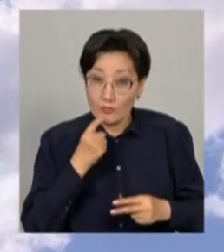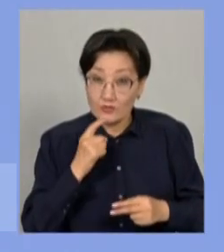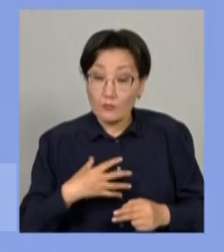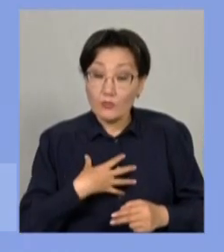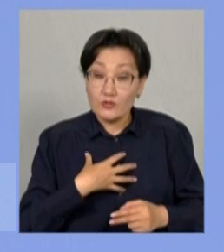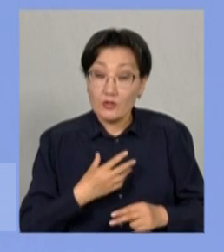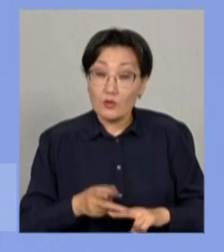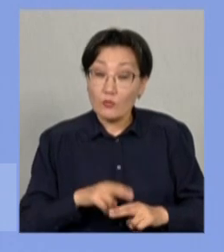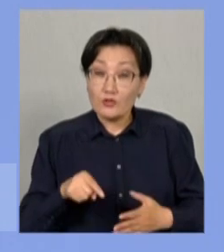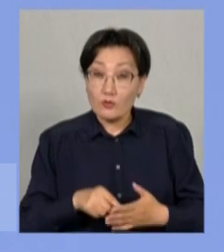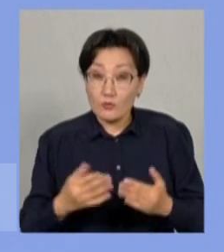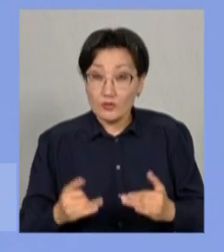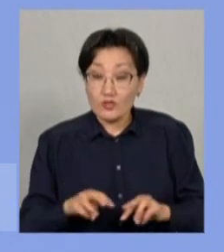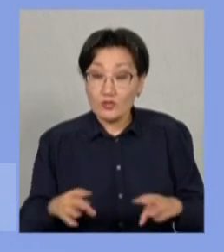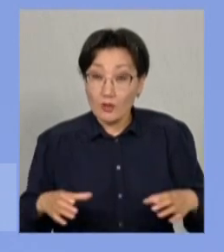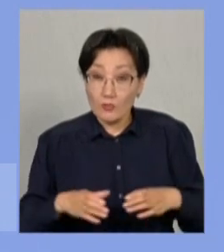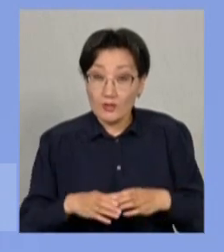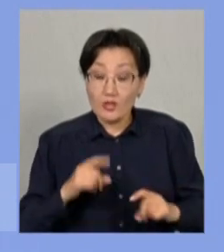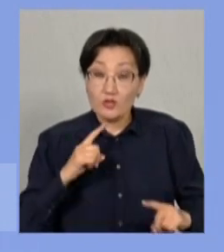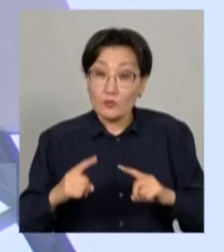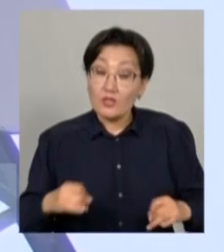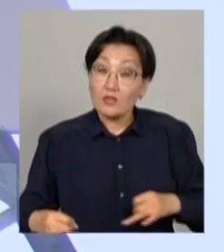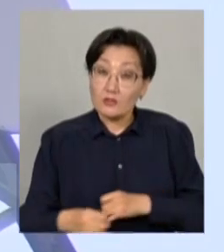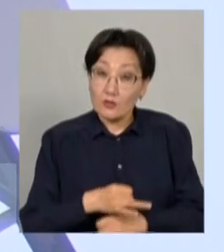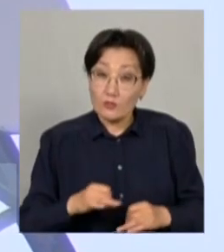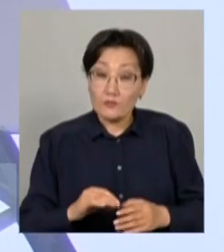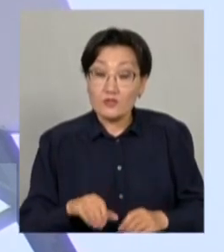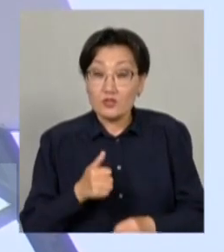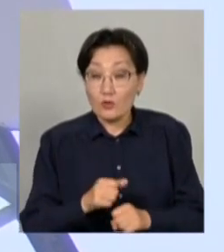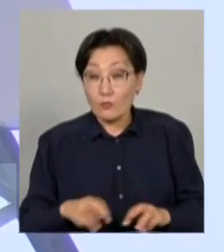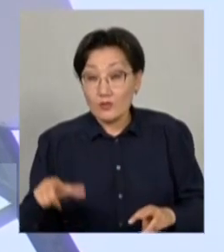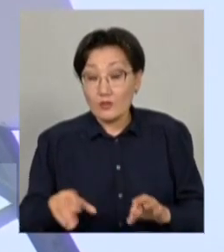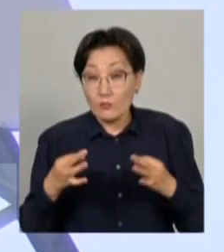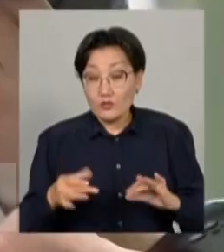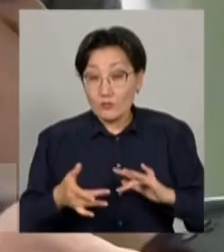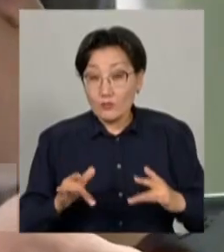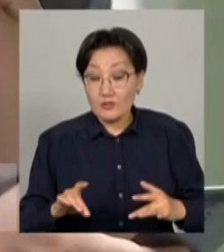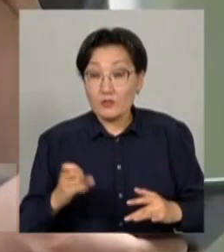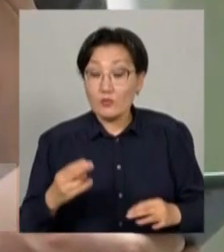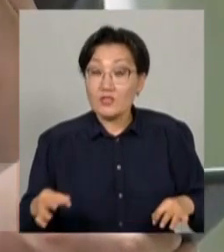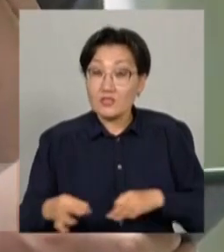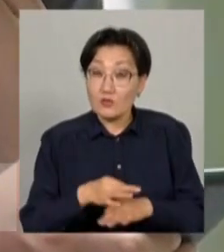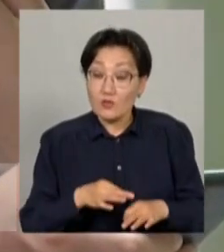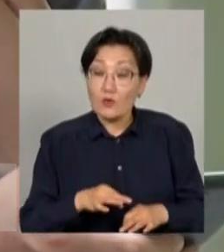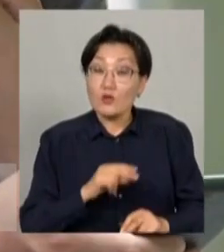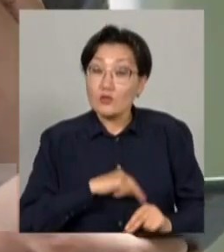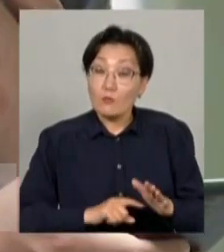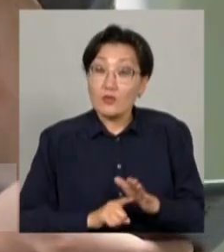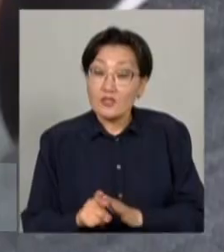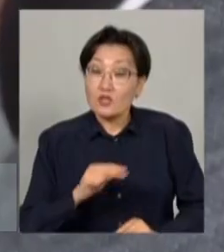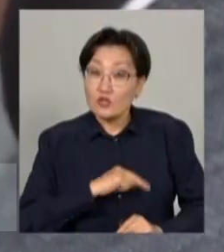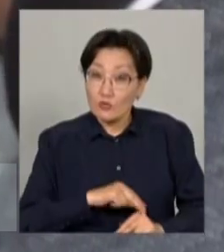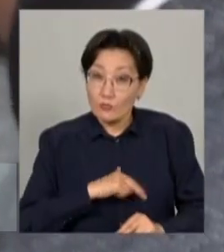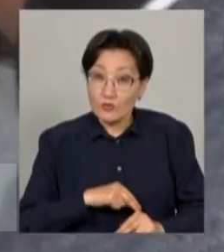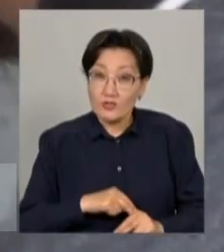Өзекті болып тұрған бұл мәселе бүгін үкімет отырысында талқыланды. Алихан Смайлов қолжетімді интернет ұлттық жобасы іске қосылғанымен жұмысы